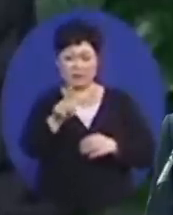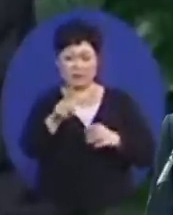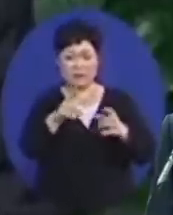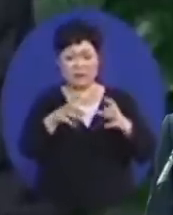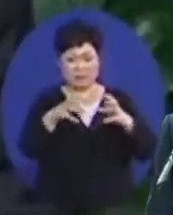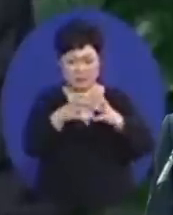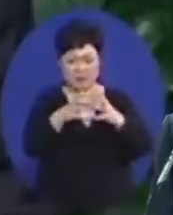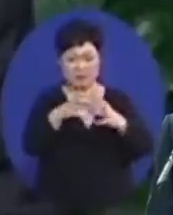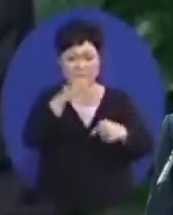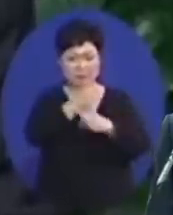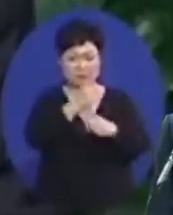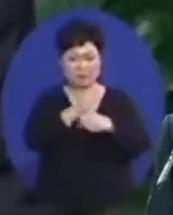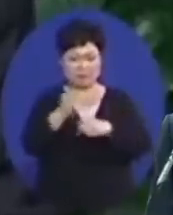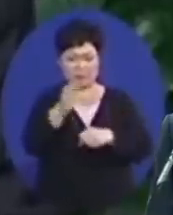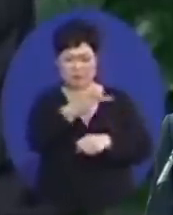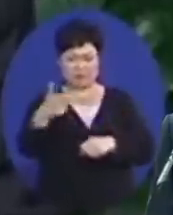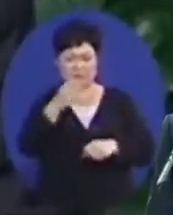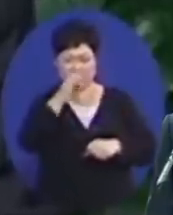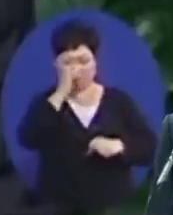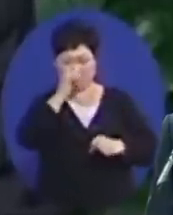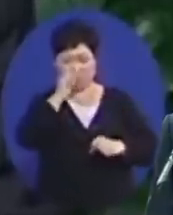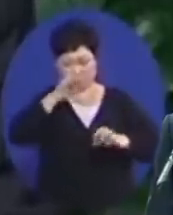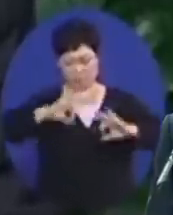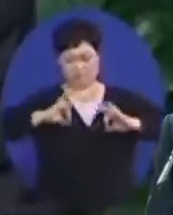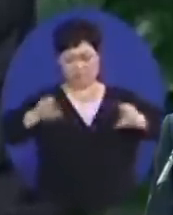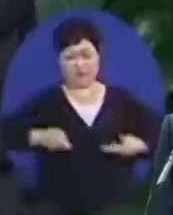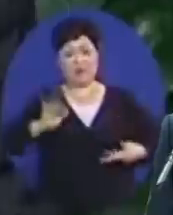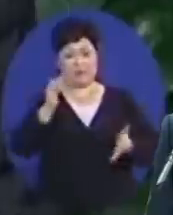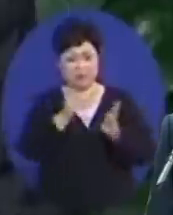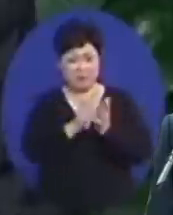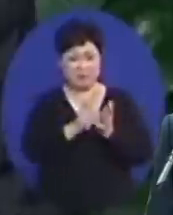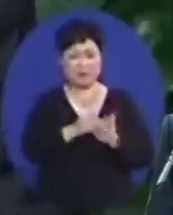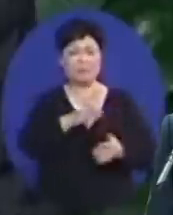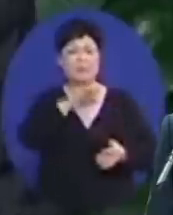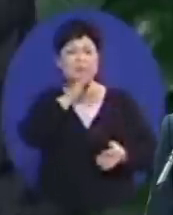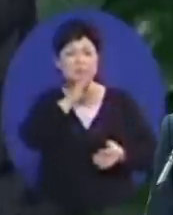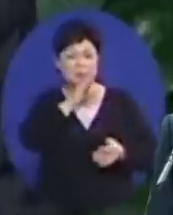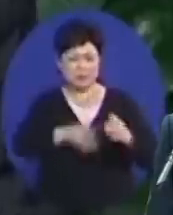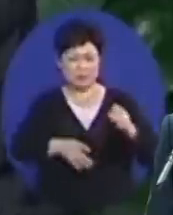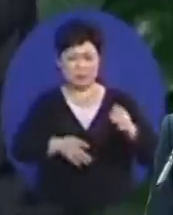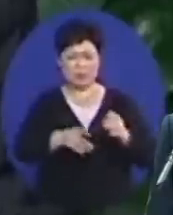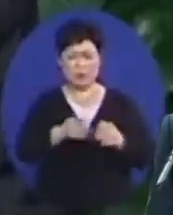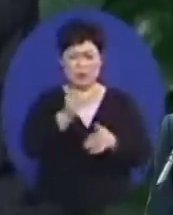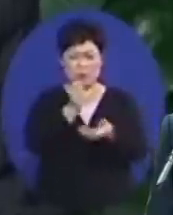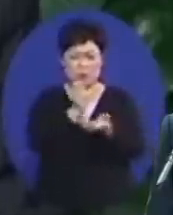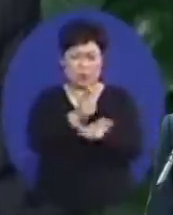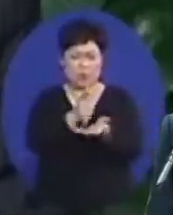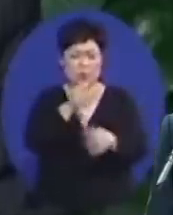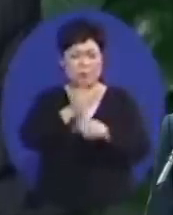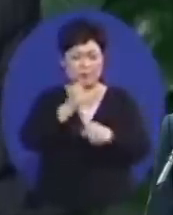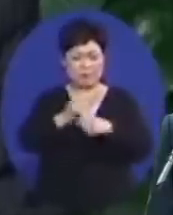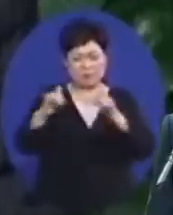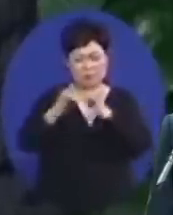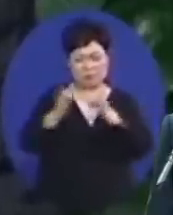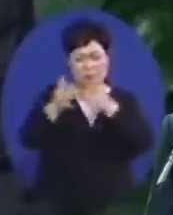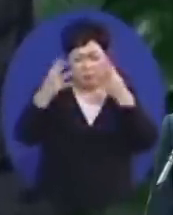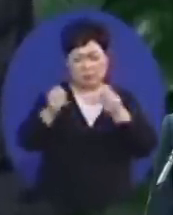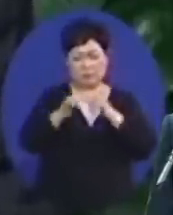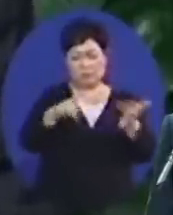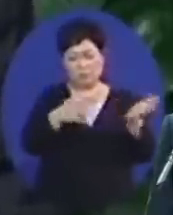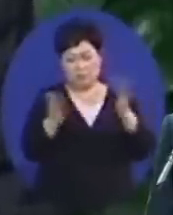도로를 만들고 새로운 빌딩을 짓는 것이 아니라 총탄을 만들고 폭탄을 만들어서 전쟁으로 수많은